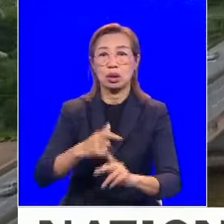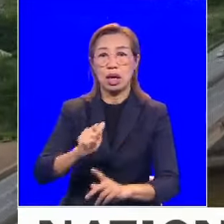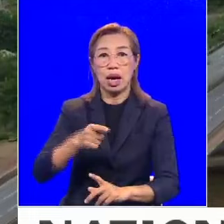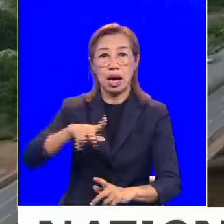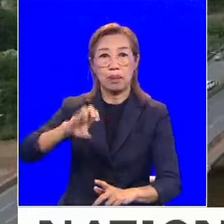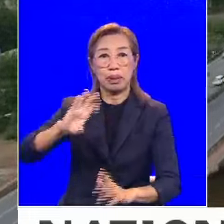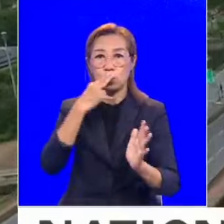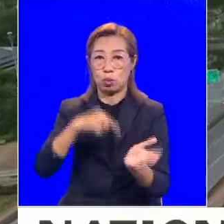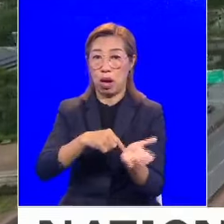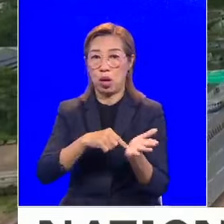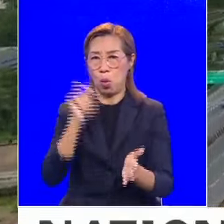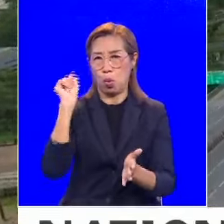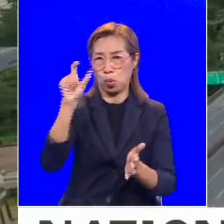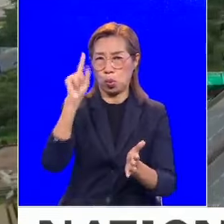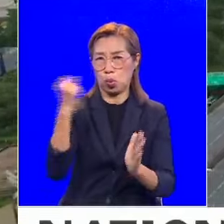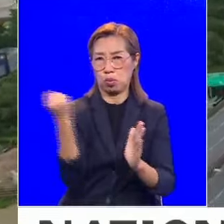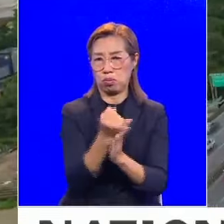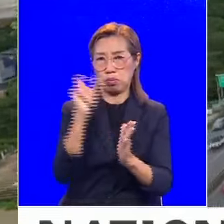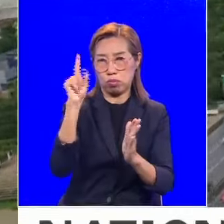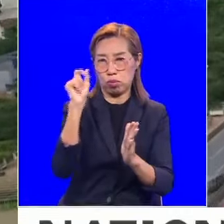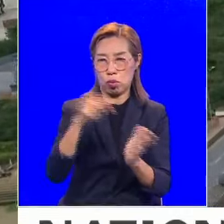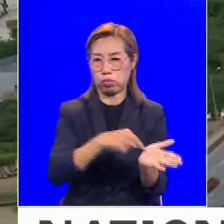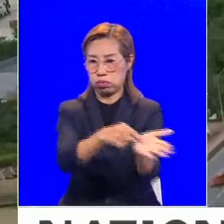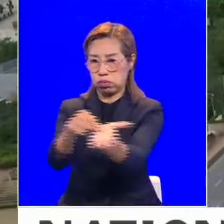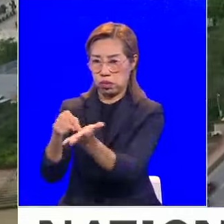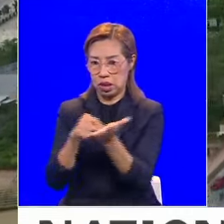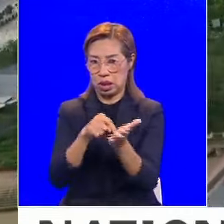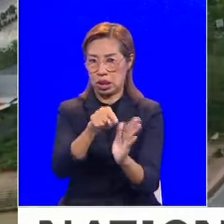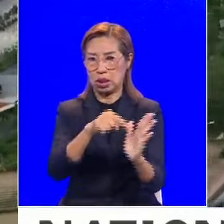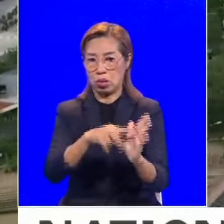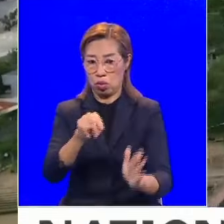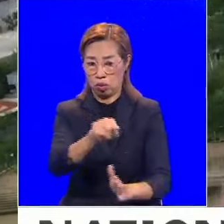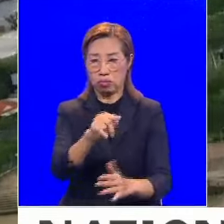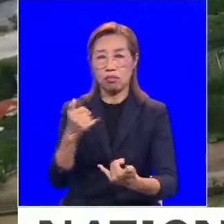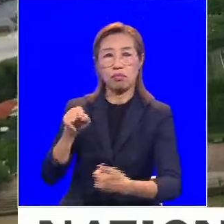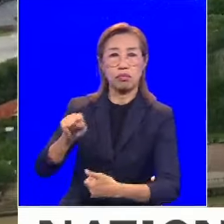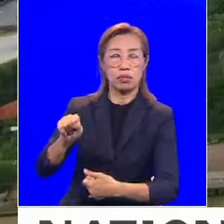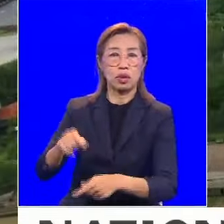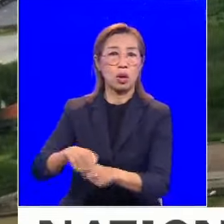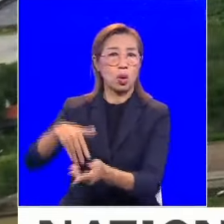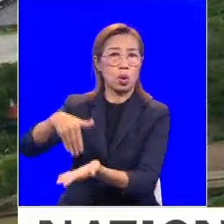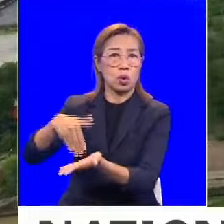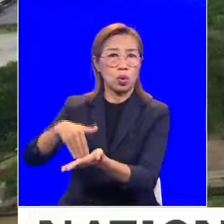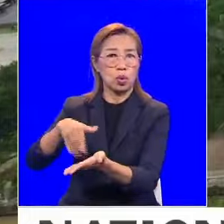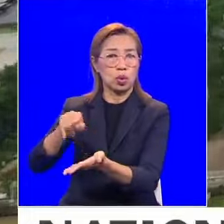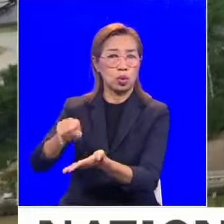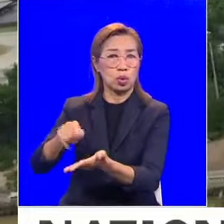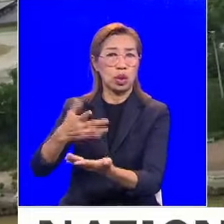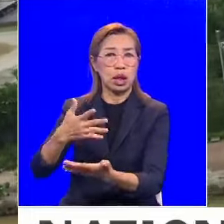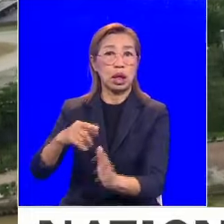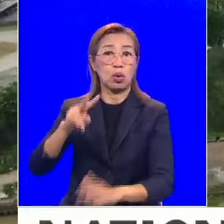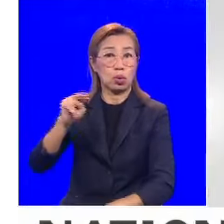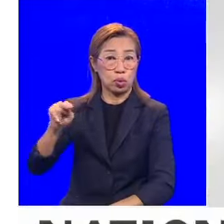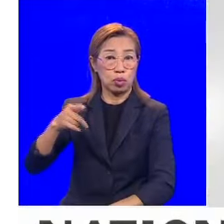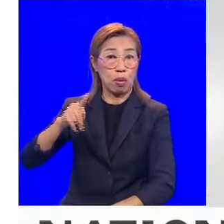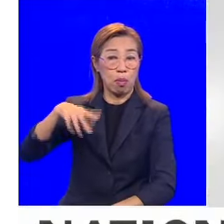หนังสือด่วนที่สุดถึงหน่วยงานที่เกี่ยวข้องบอกว่าตอนเกองอำนวยการป้องกันและบรรเทาสาธารณัของนนทบุรีครับเามีการ